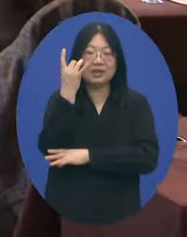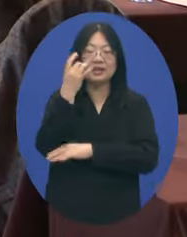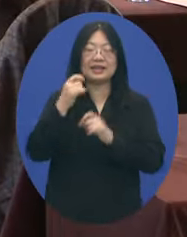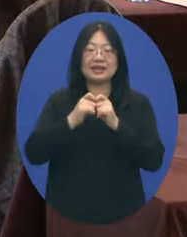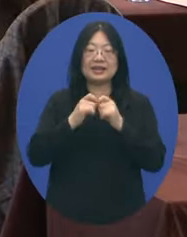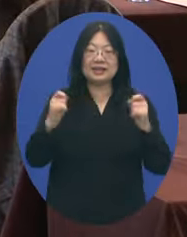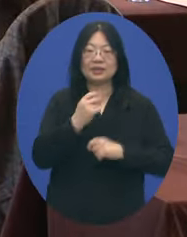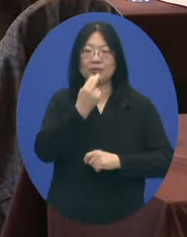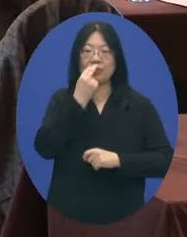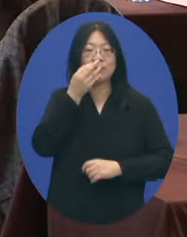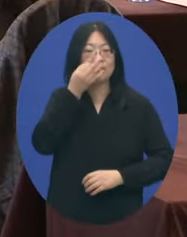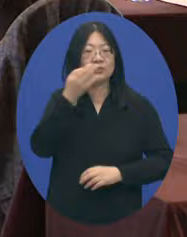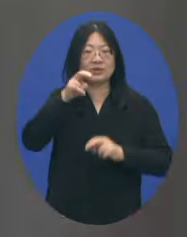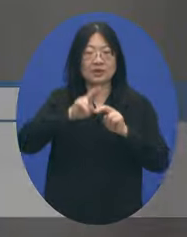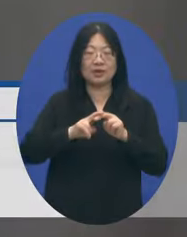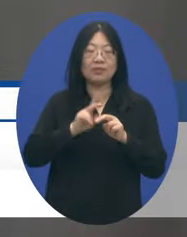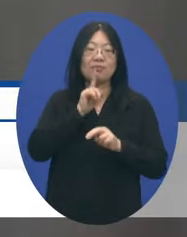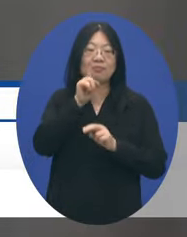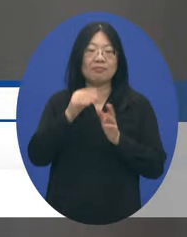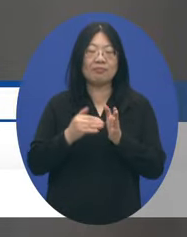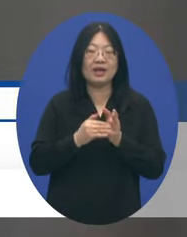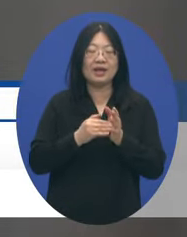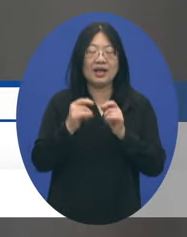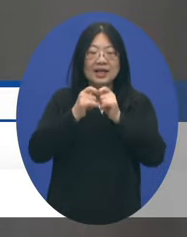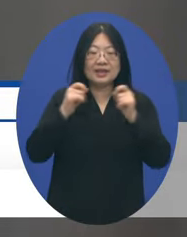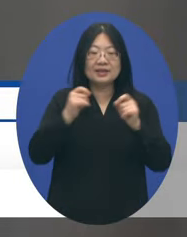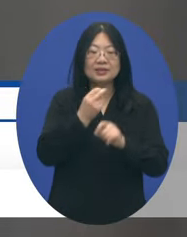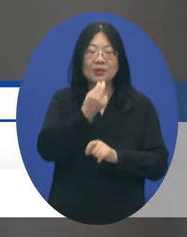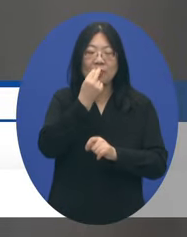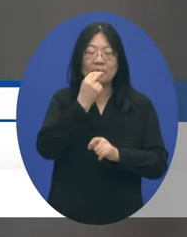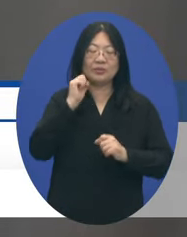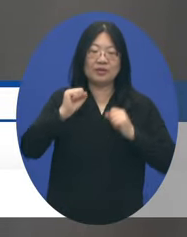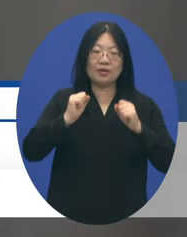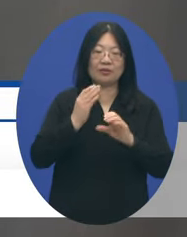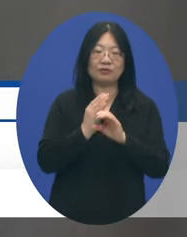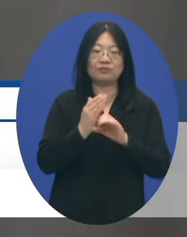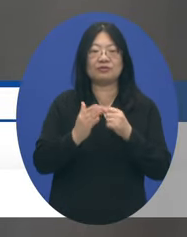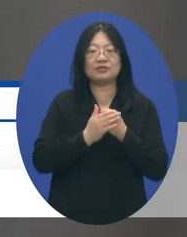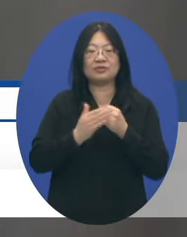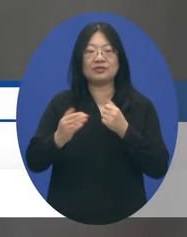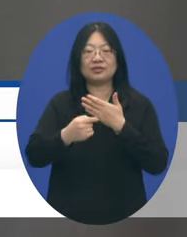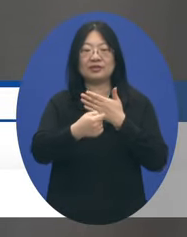있는 자리라고 설명했습니다. 긴 호흡으로 달려가고 있기 때문에